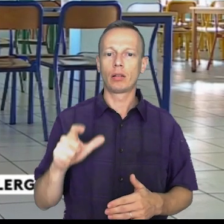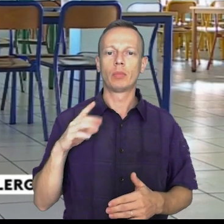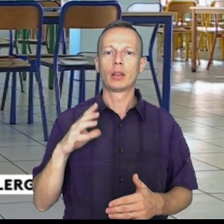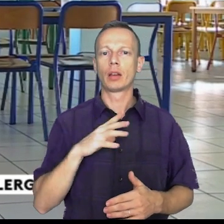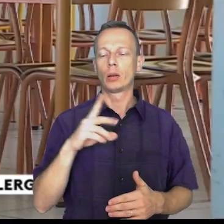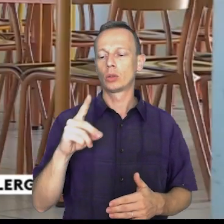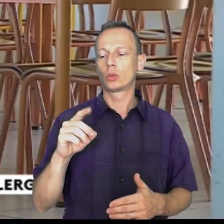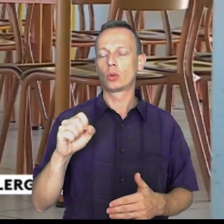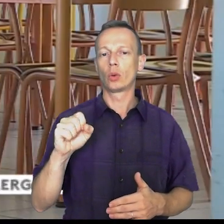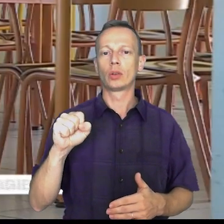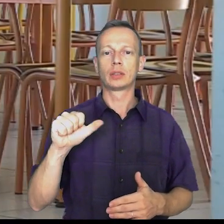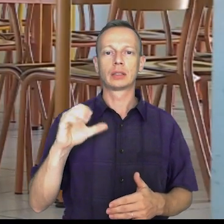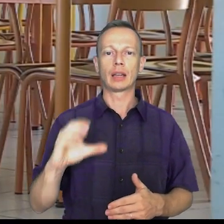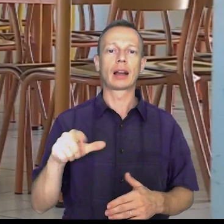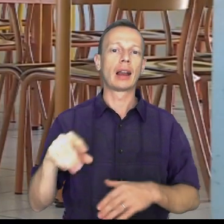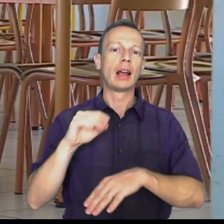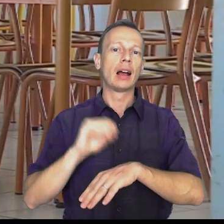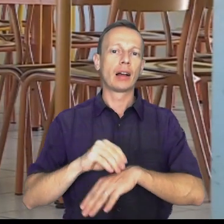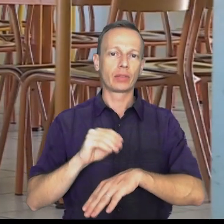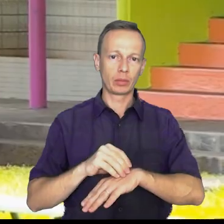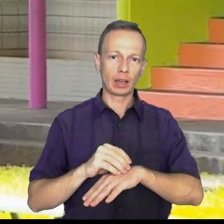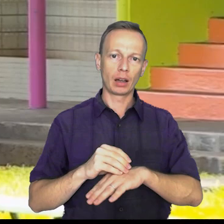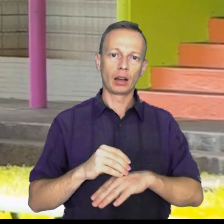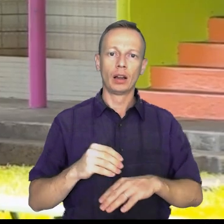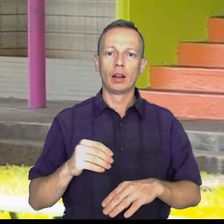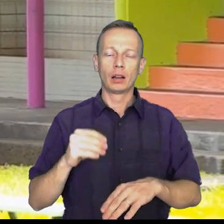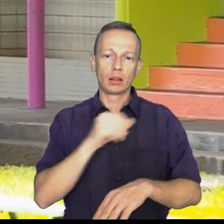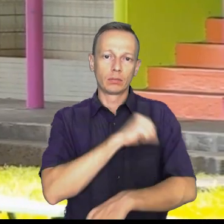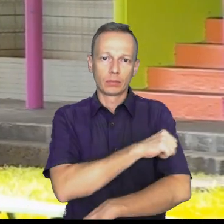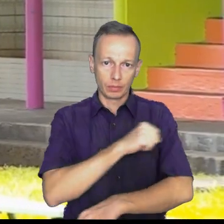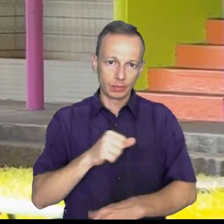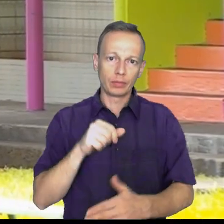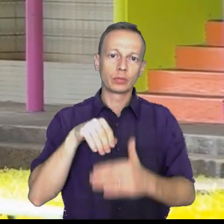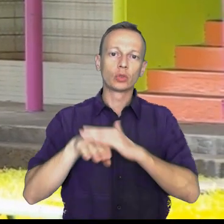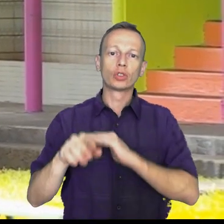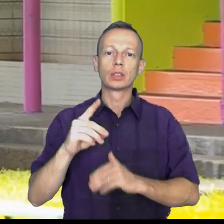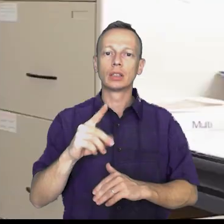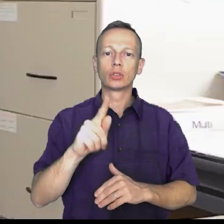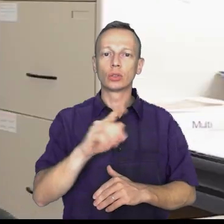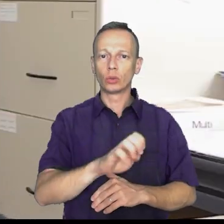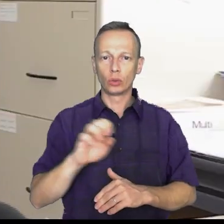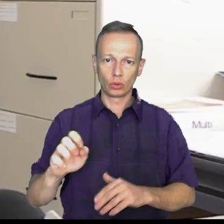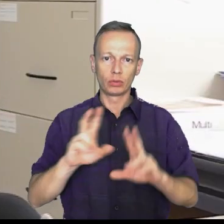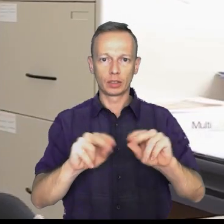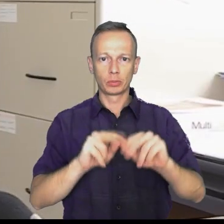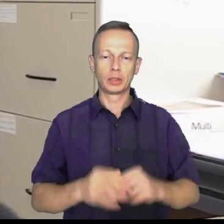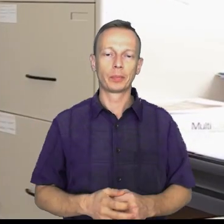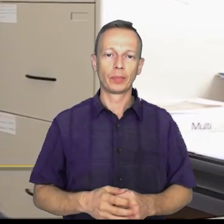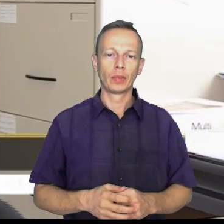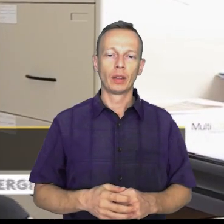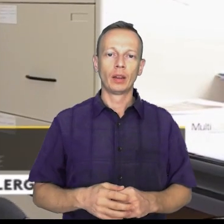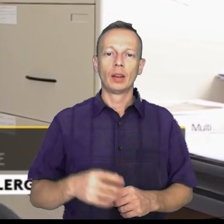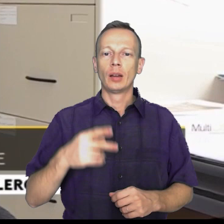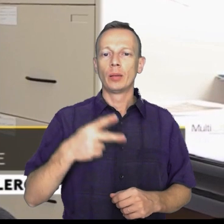de la Martini, infirmière conseillère technique à la DG2E, au micro de Caroline Fari. Un PAI, un projet